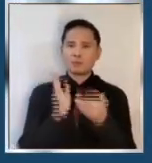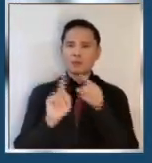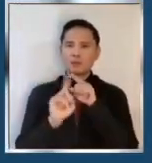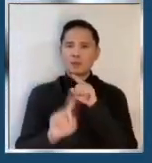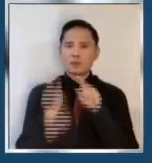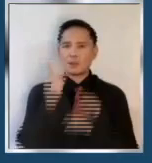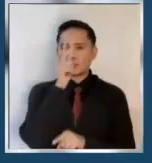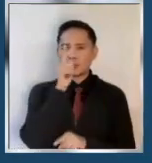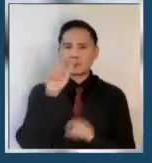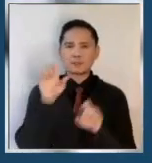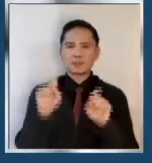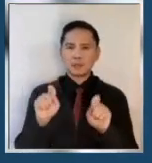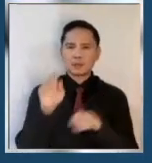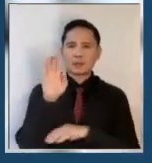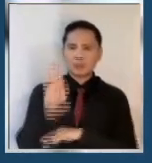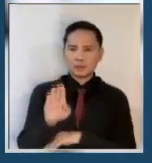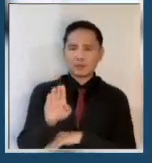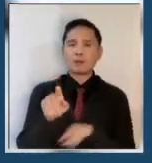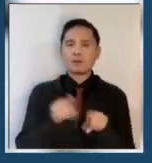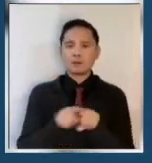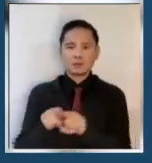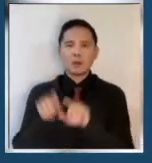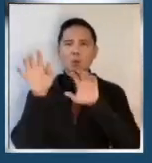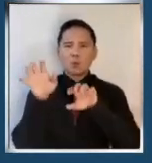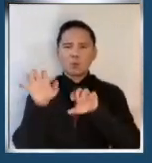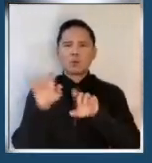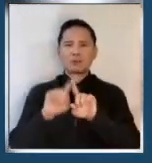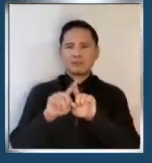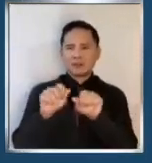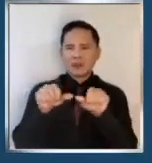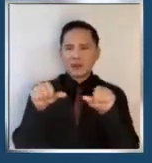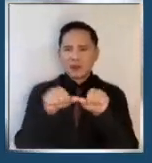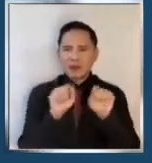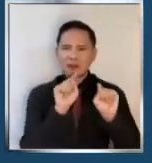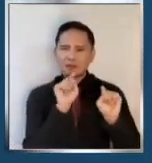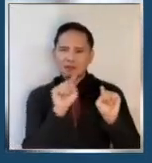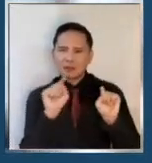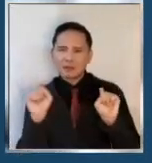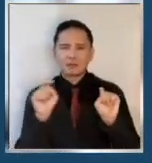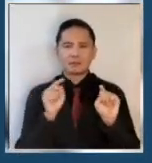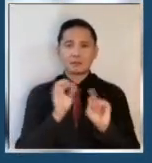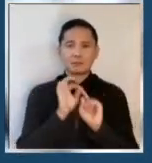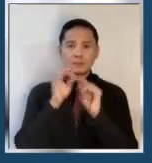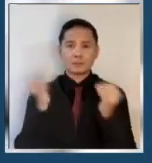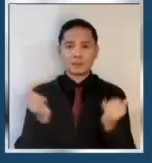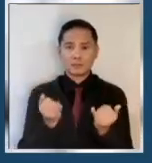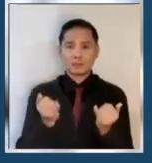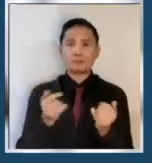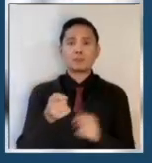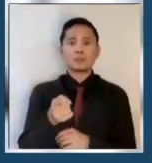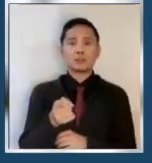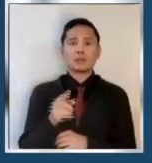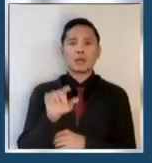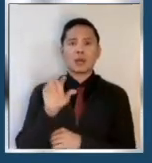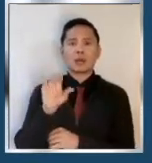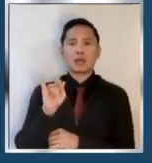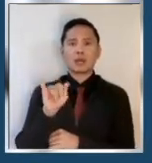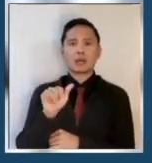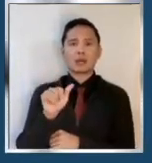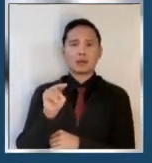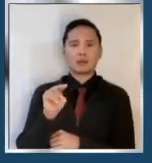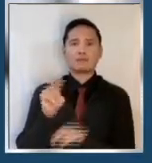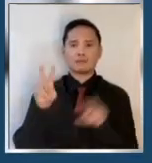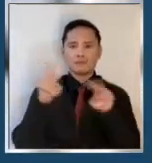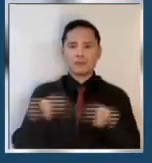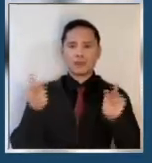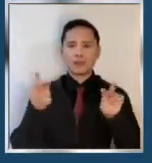ng hapon, may mga pag-ulan sa malaking bahagi ng Luzon, maliban dito sa may Cagayan Valley. Habang sa Linggo naman ng hapon, mayroong mga